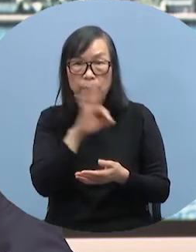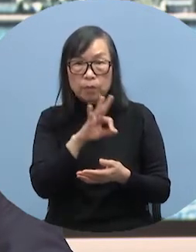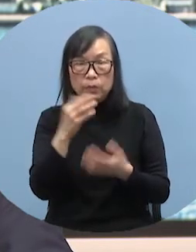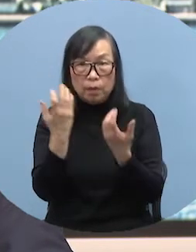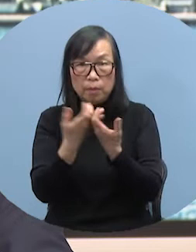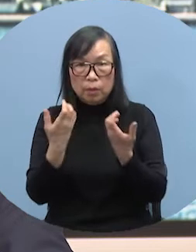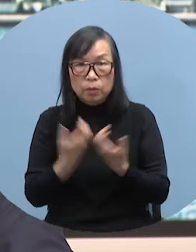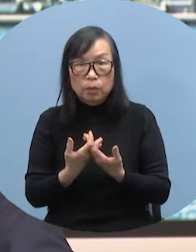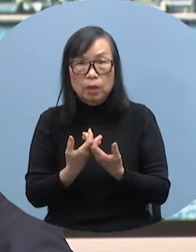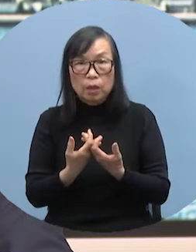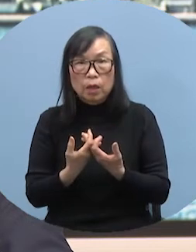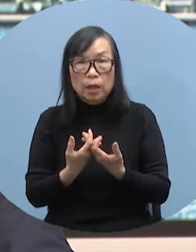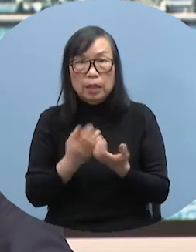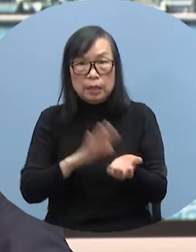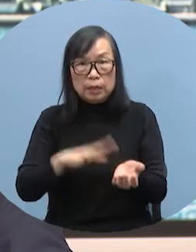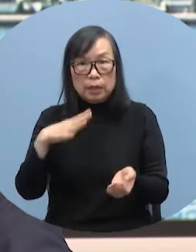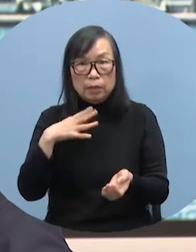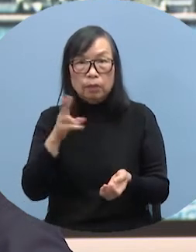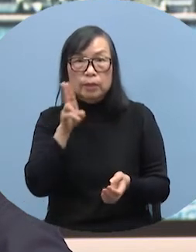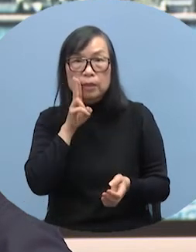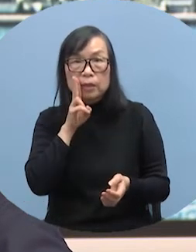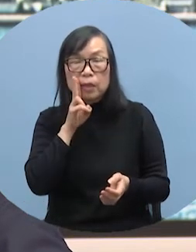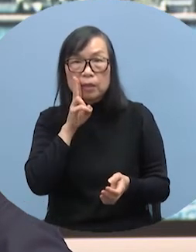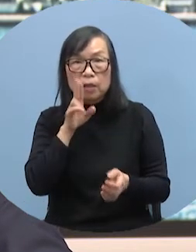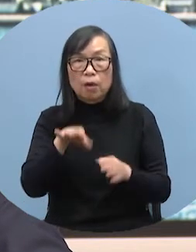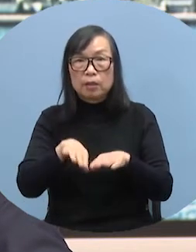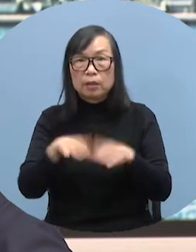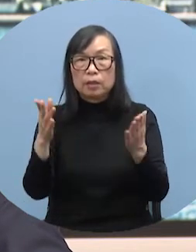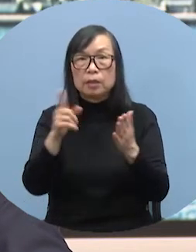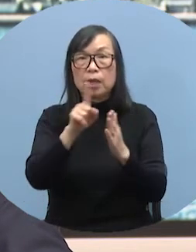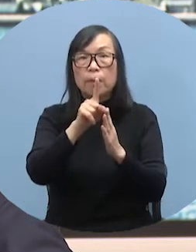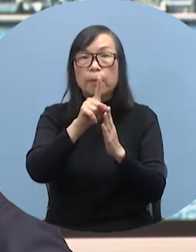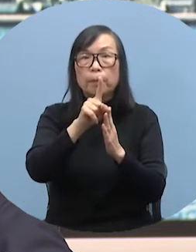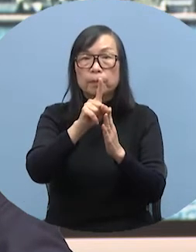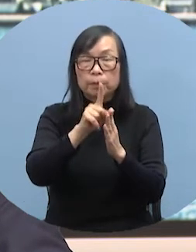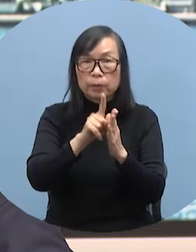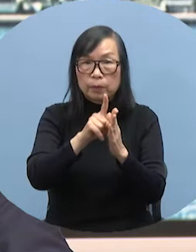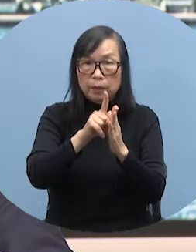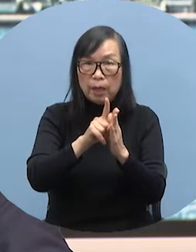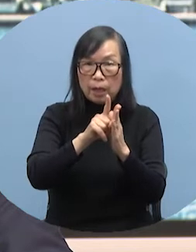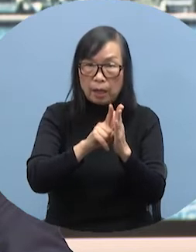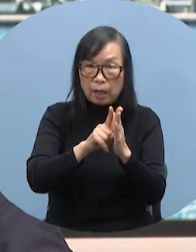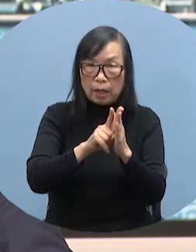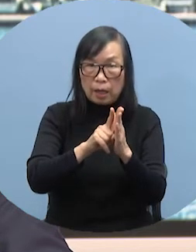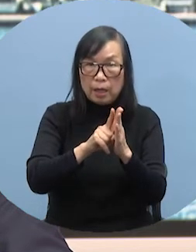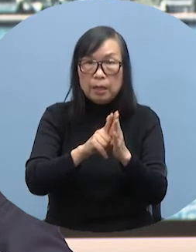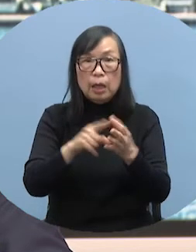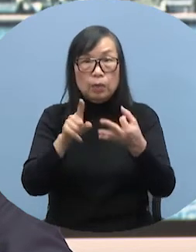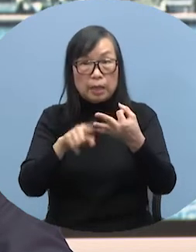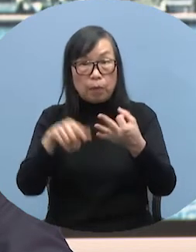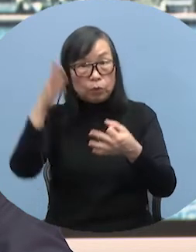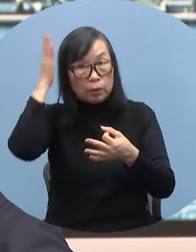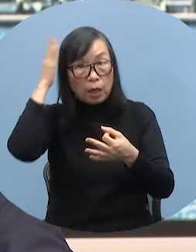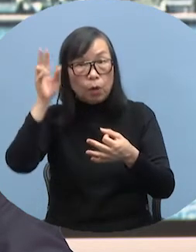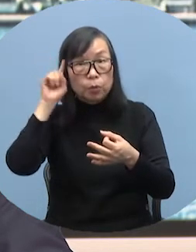即係3個禮拜嘅數字咧，疫情係似乎係開始係有一個即係下跌嘅跡象，由